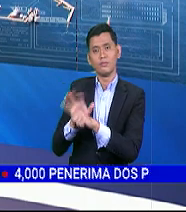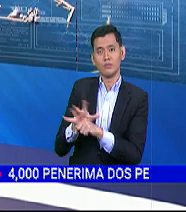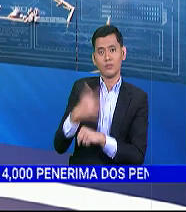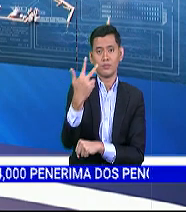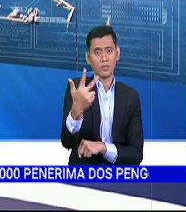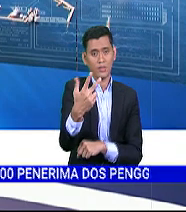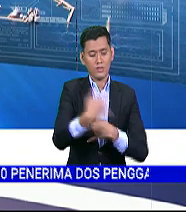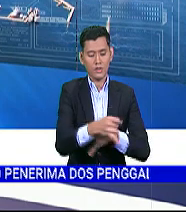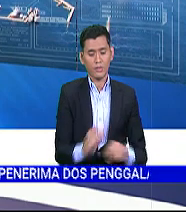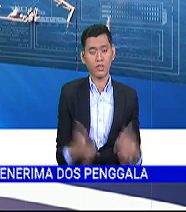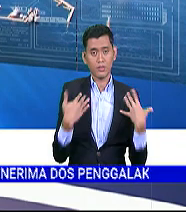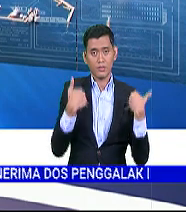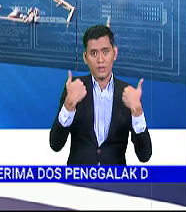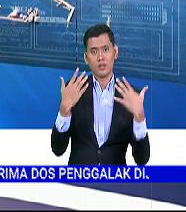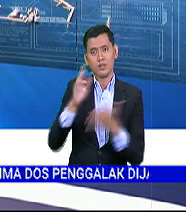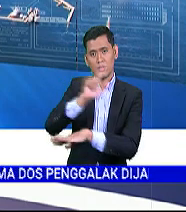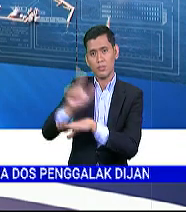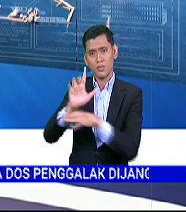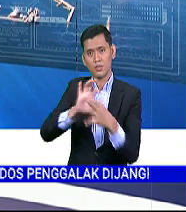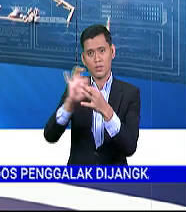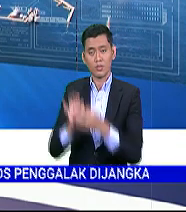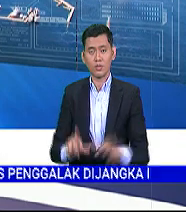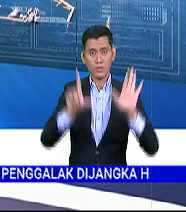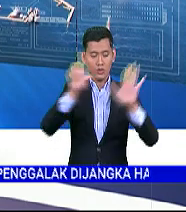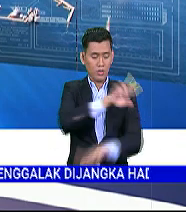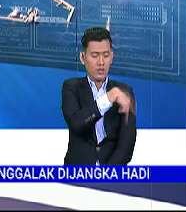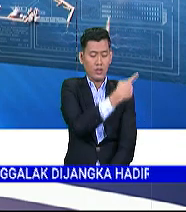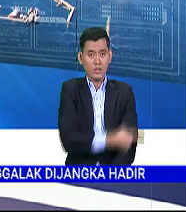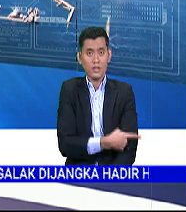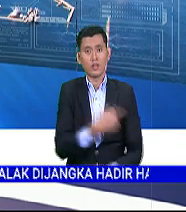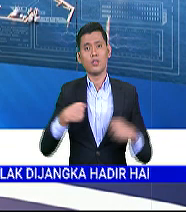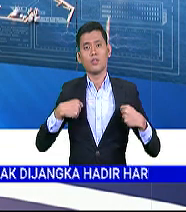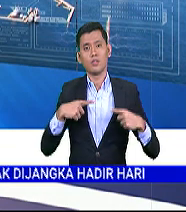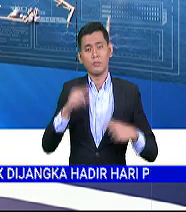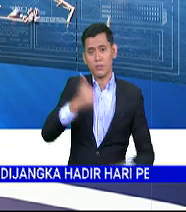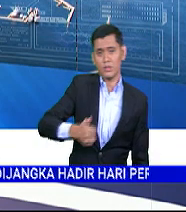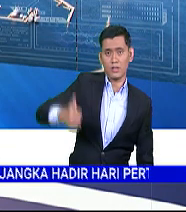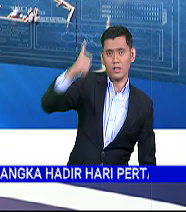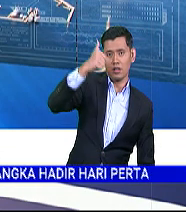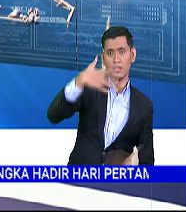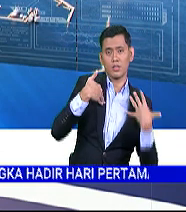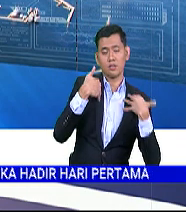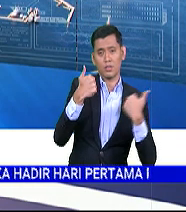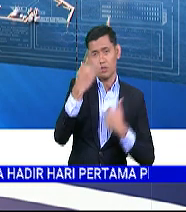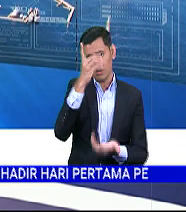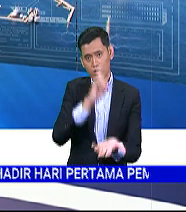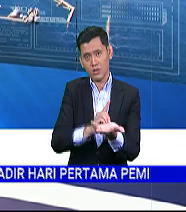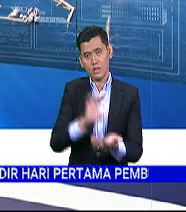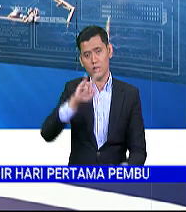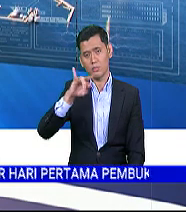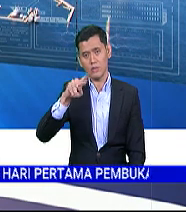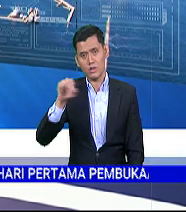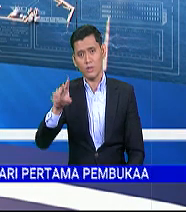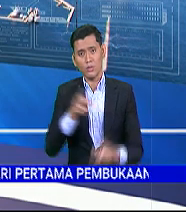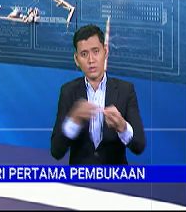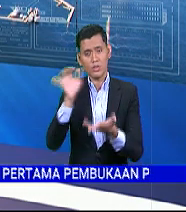Kesihatan Labuan bekerjasama dengan 7 klinik swasta di Labuan. Pengarah Kesihatan Labuan, Dr. Ismuni Buhari berkata inisiatif itu